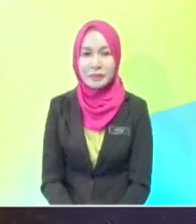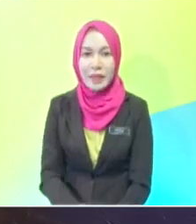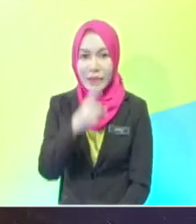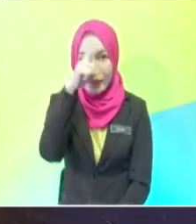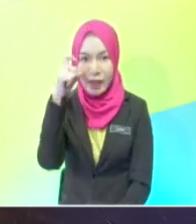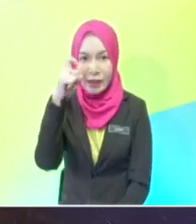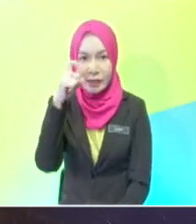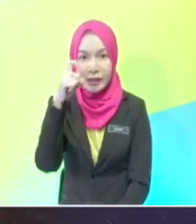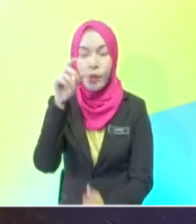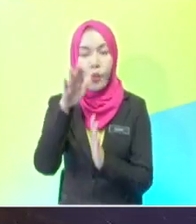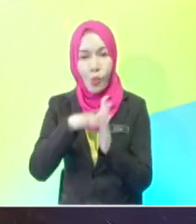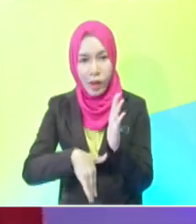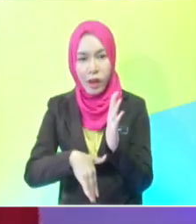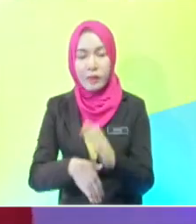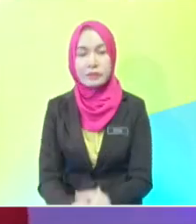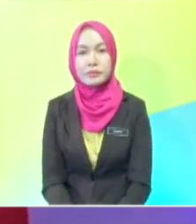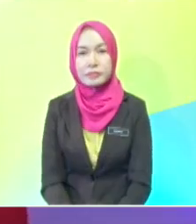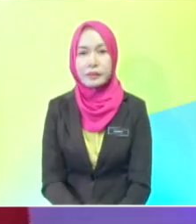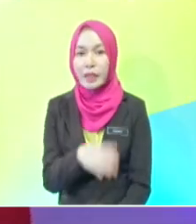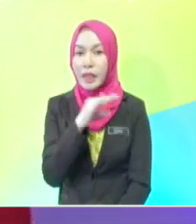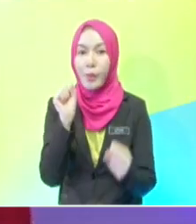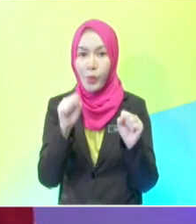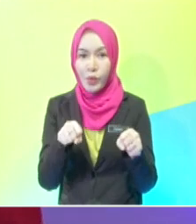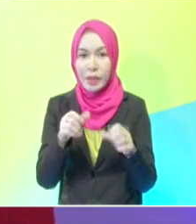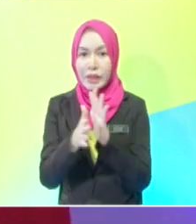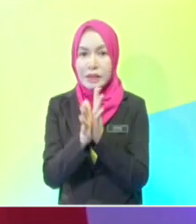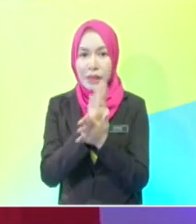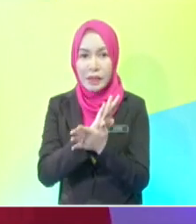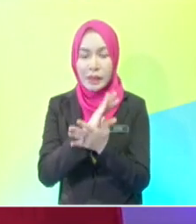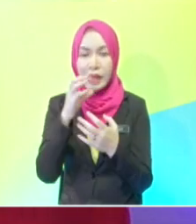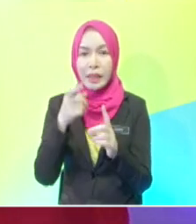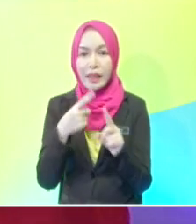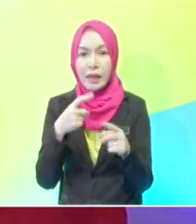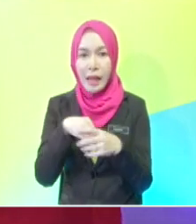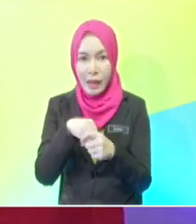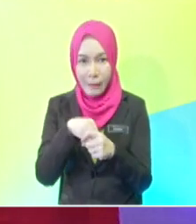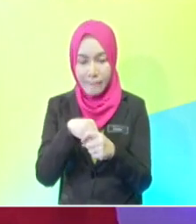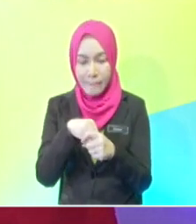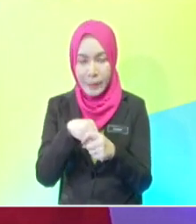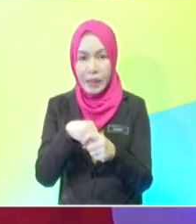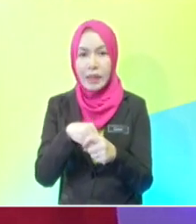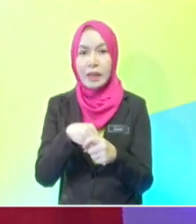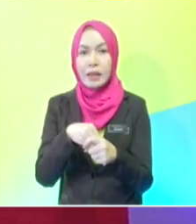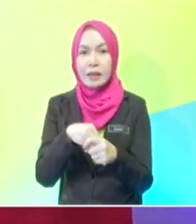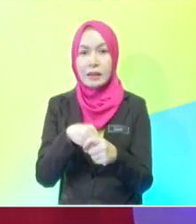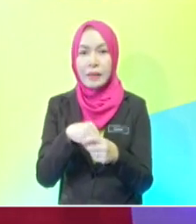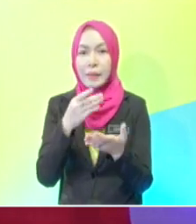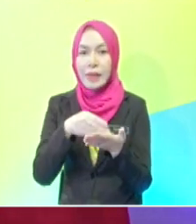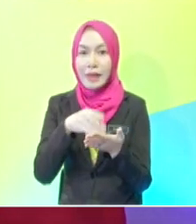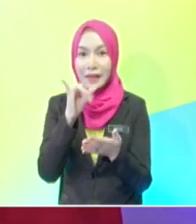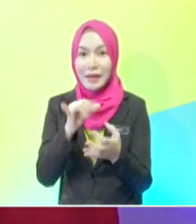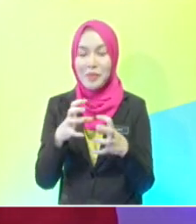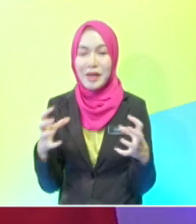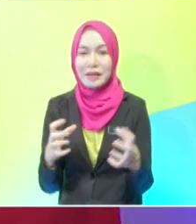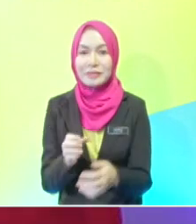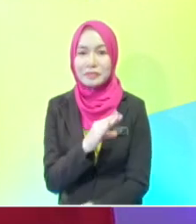dan dia boleh dihasilkan pada quantity yang banyak dan dia juga berkualiti akan seterusnya dia dapat meningkatkan kandungan nutrisi